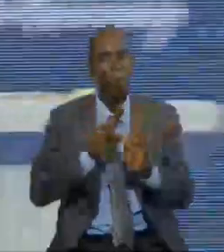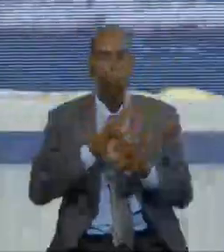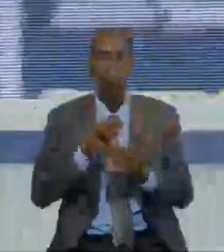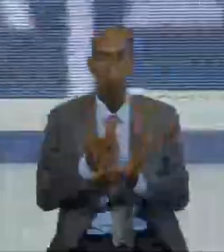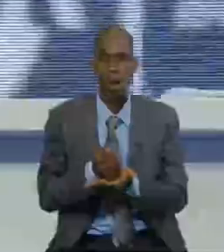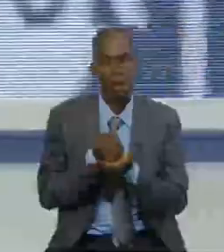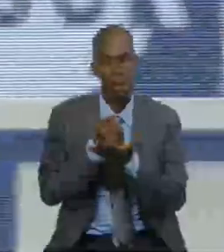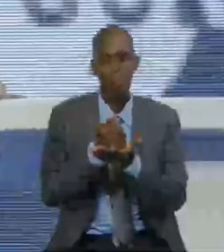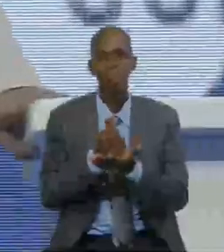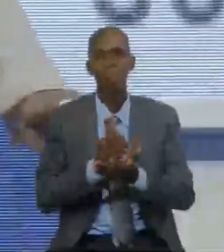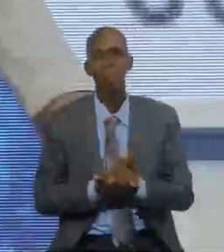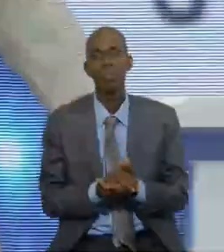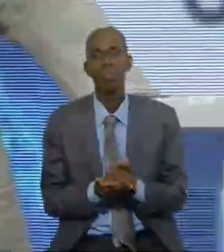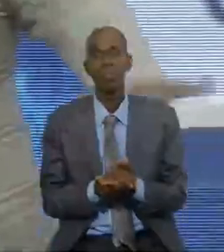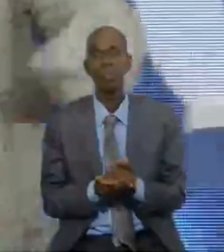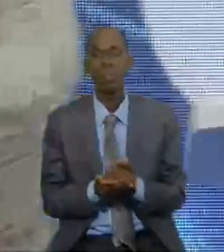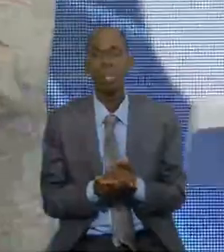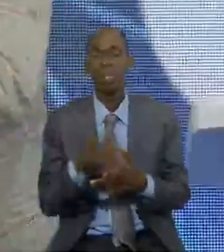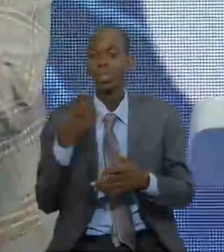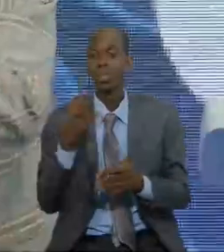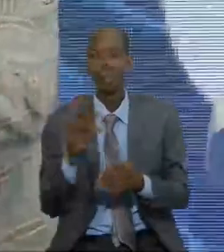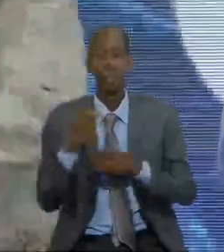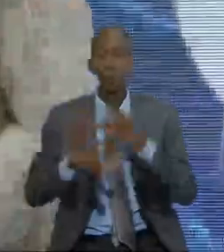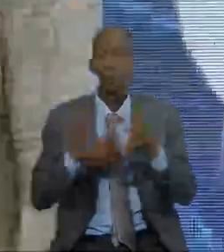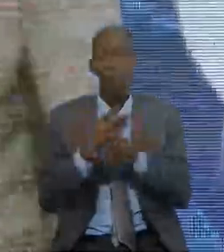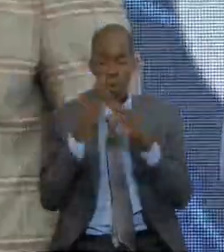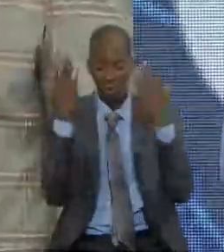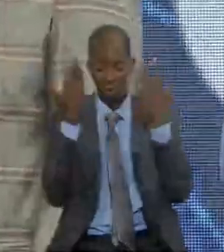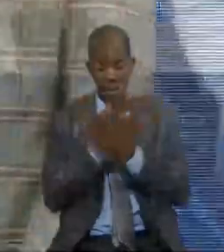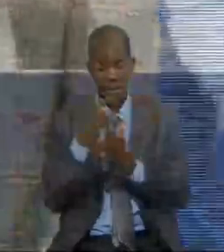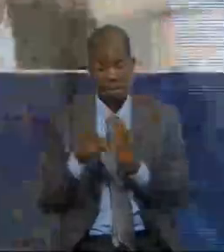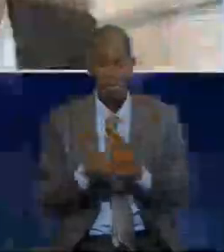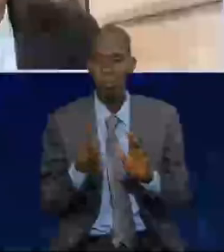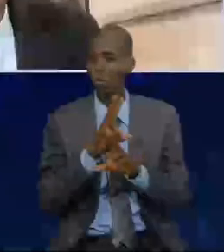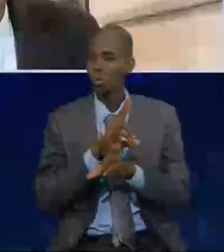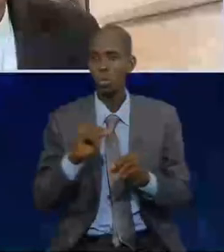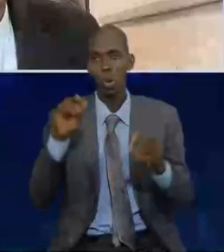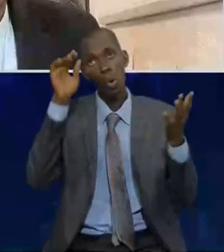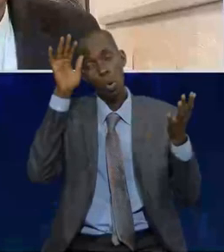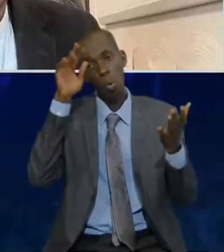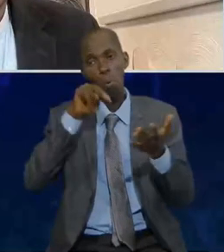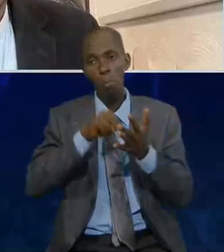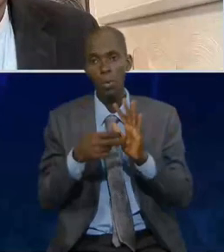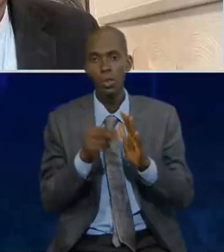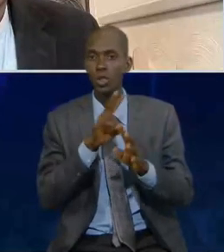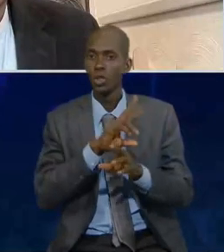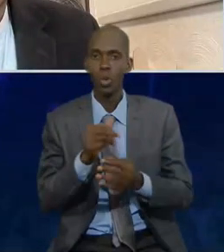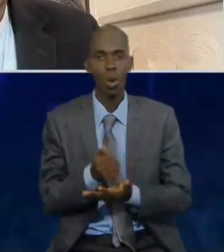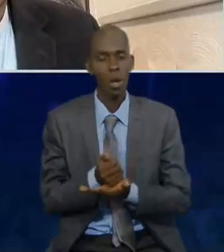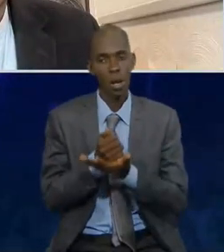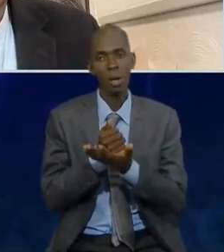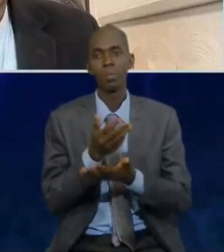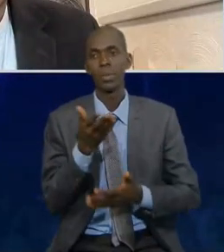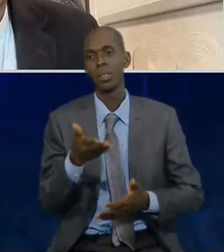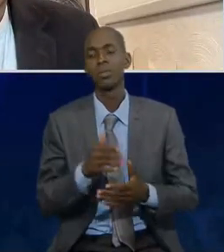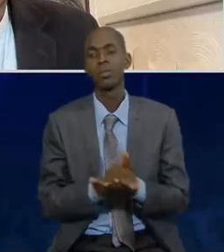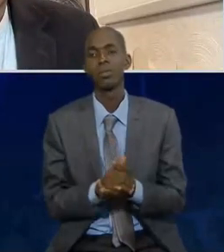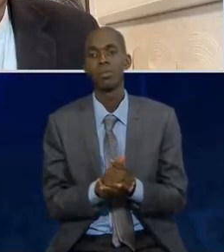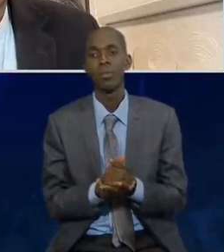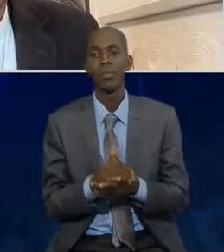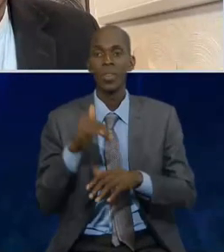dans le monde de Satan eu contre tout le monde vous n'aviez aucune espérance dans le monde des